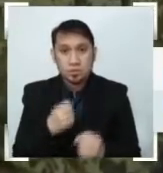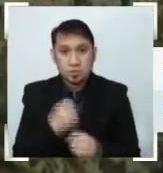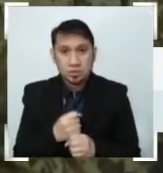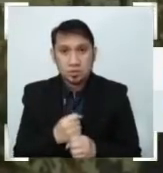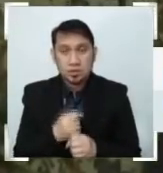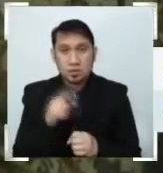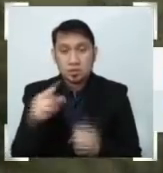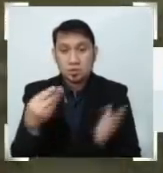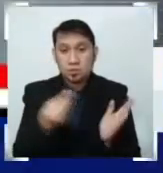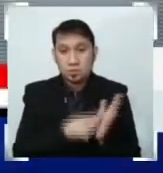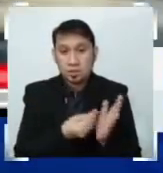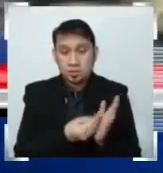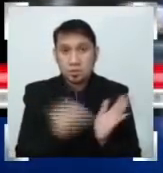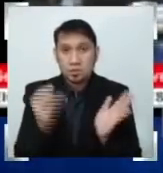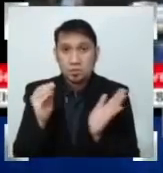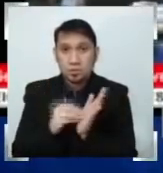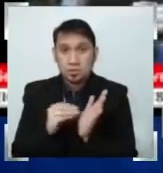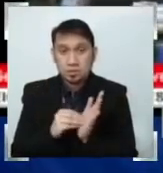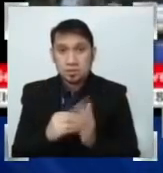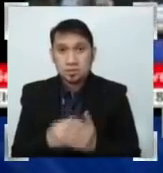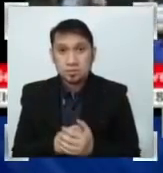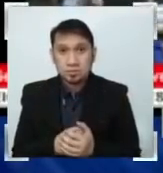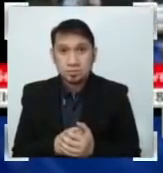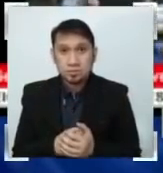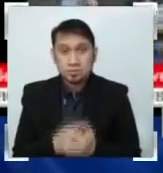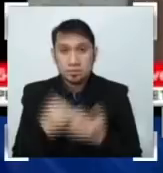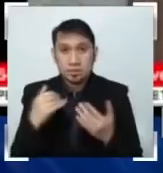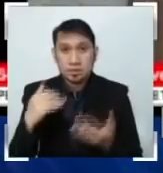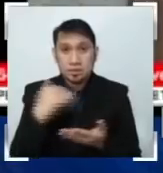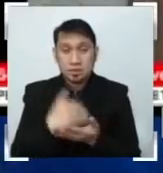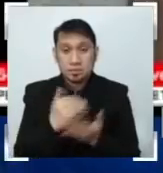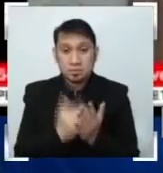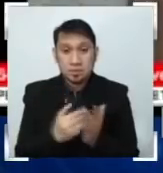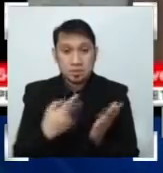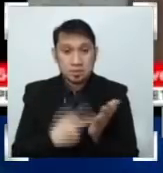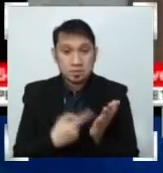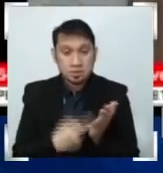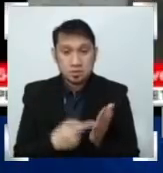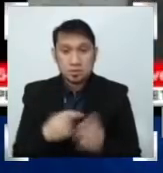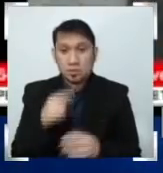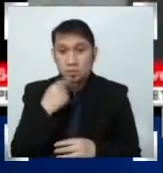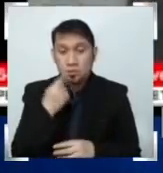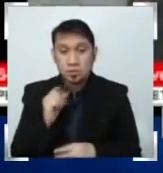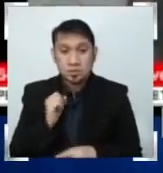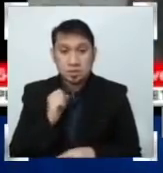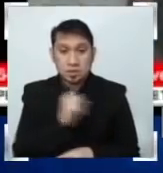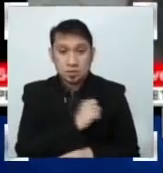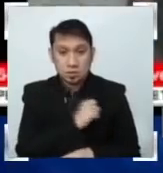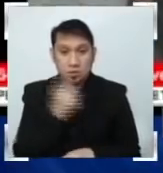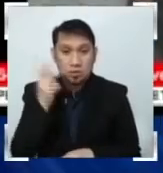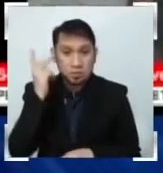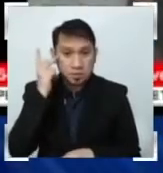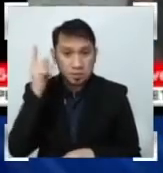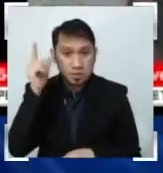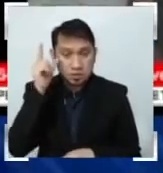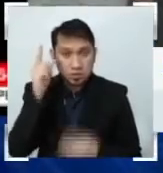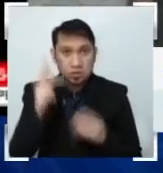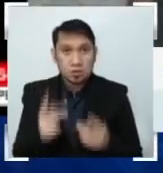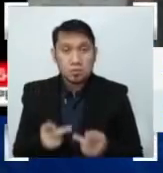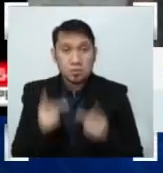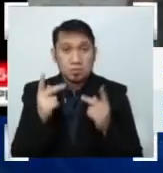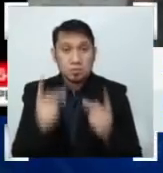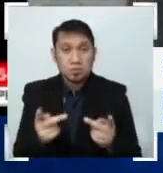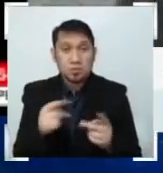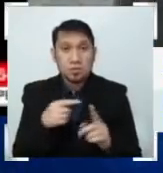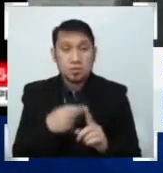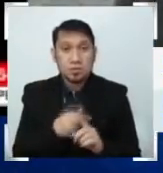yun, iuutangin naman natin yan. Nasa budget deliberation kanina si Senador Ping Lacson para sa proposed 2022 budget ng Department of Social